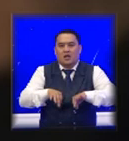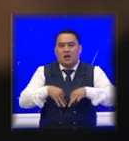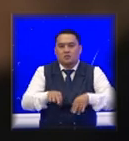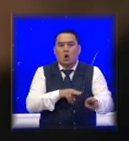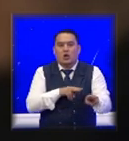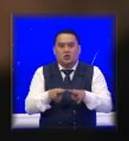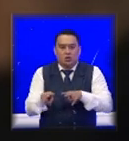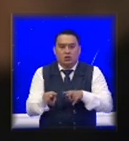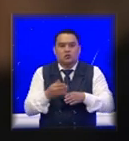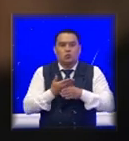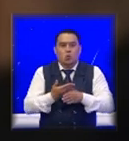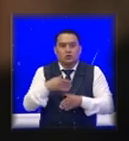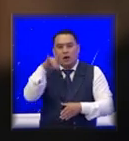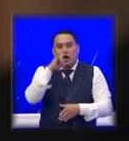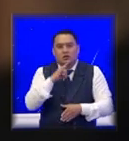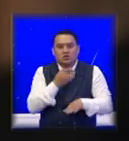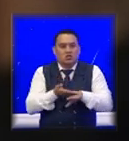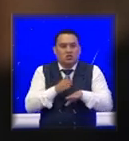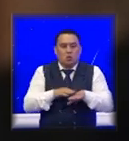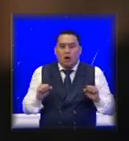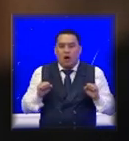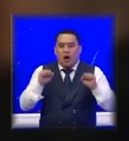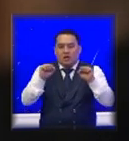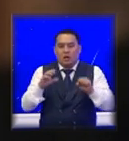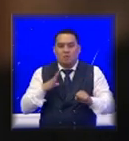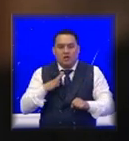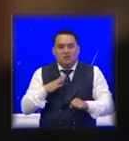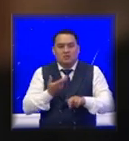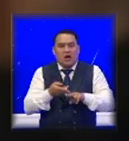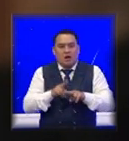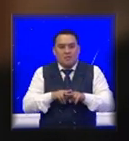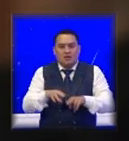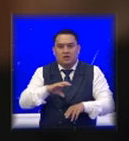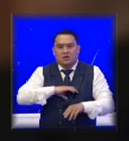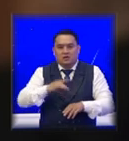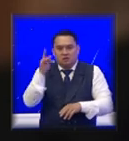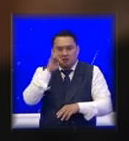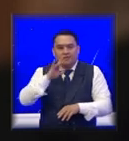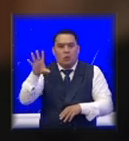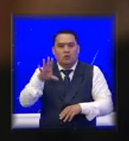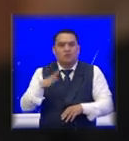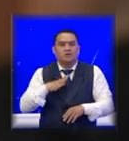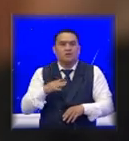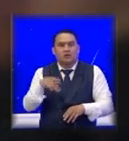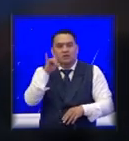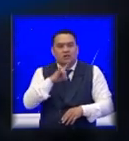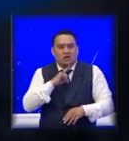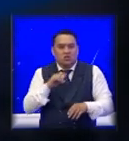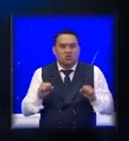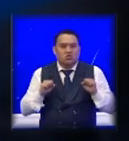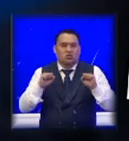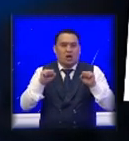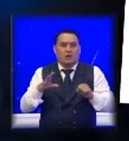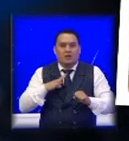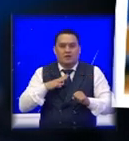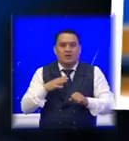транспортного контроля. Благодаря ему казахстанская тяжелая атлетика стала одним из самых медалеемких видов спорта в стране. А наши